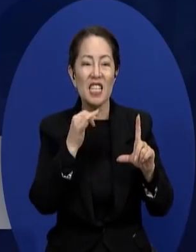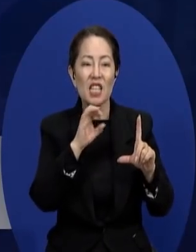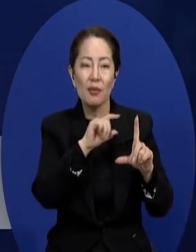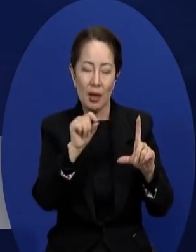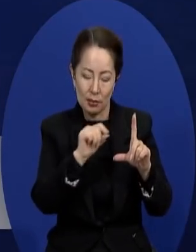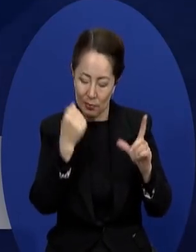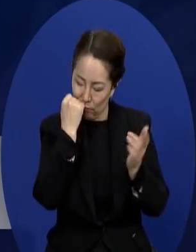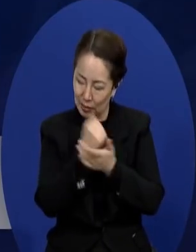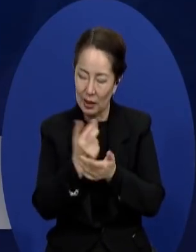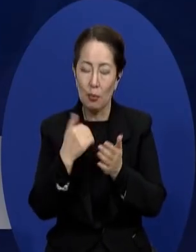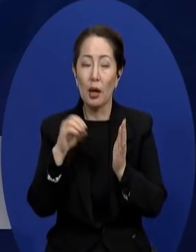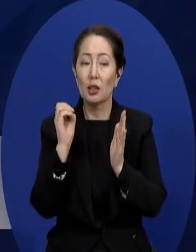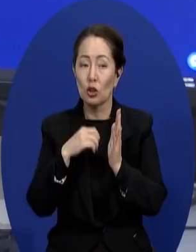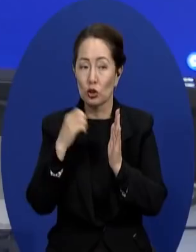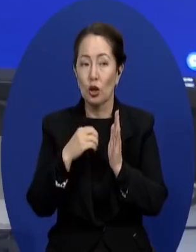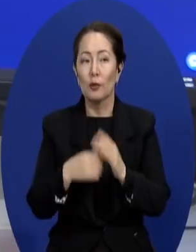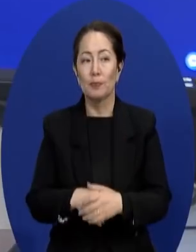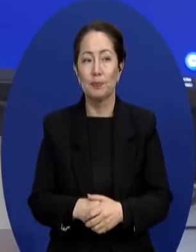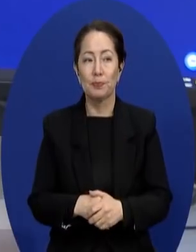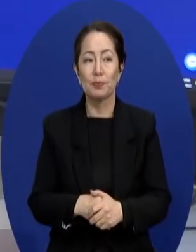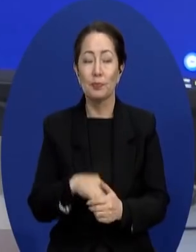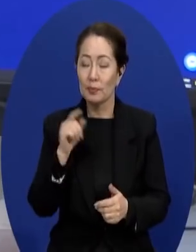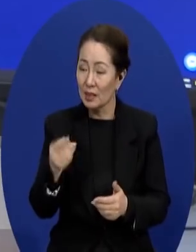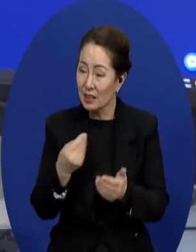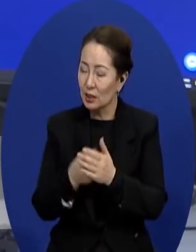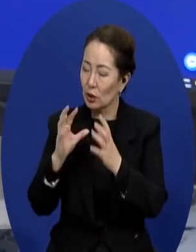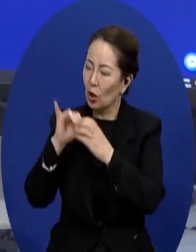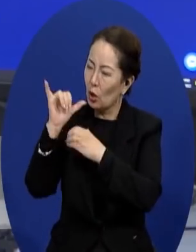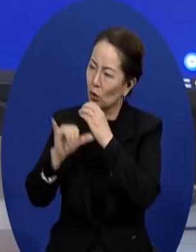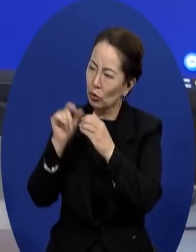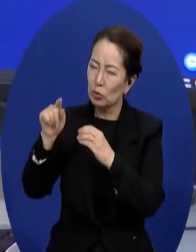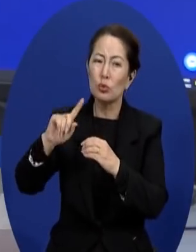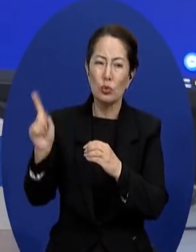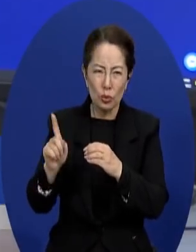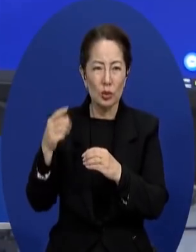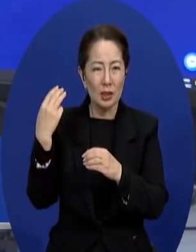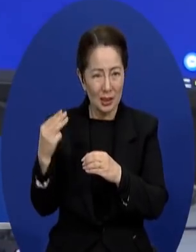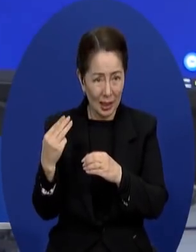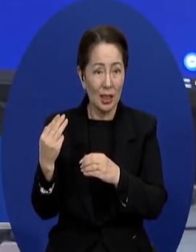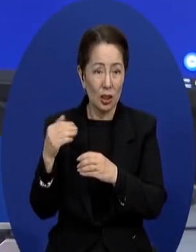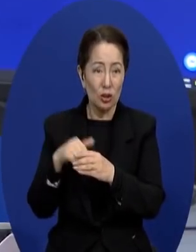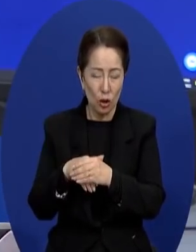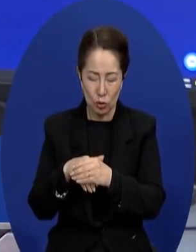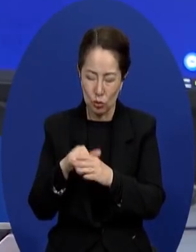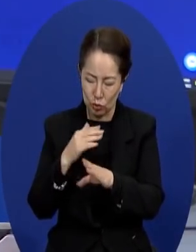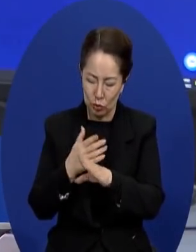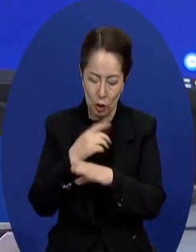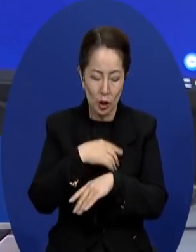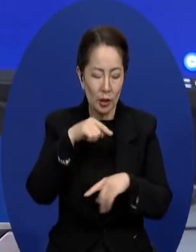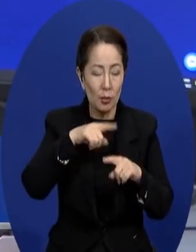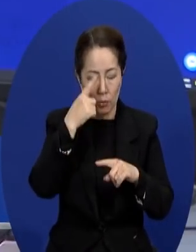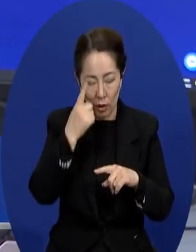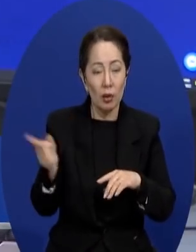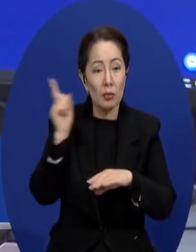баталгаажсан байх шаардлагыг тавьж байна. За яг ингэж олон улсад хүлээн зөвшөөрөгддөг шалгалтыг өгсөн бол эсэлтийн ерөнхий